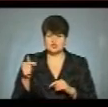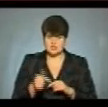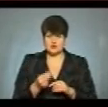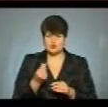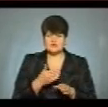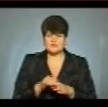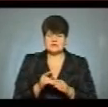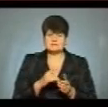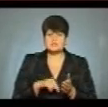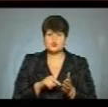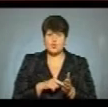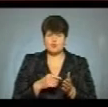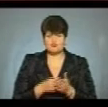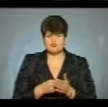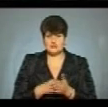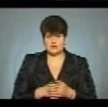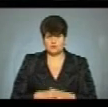виділили з міського бюджету.